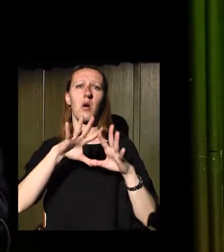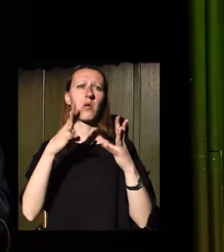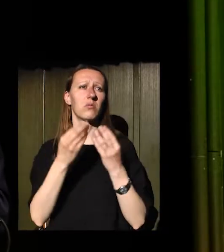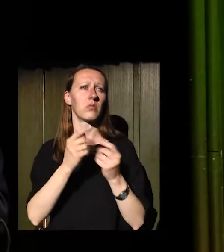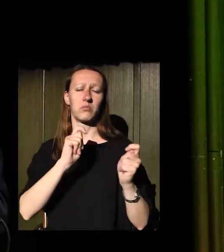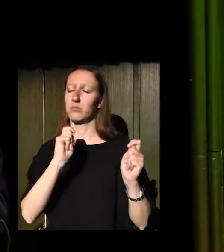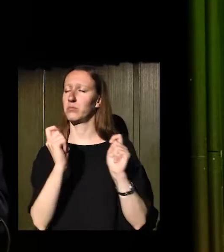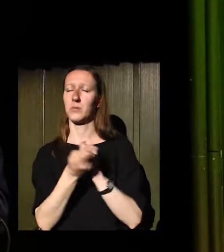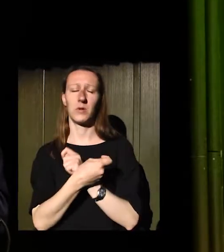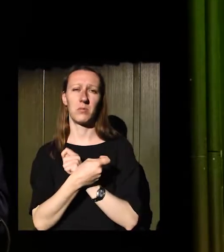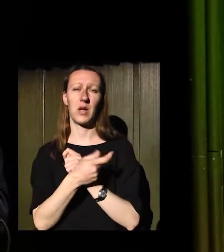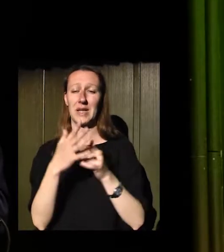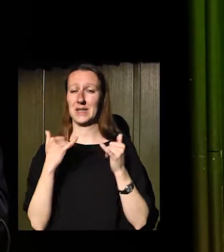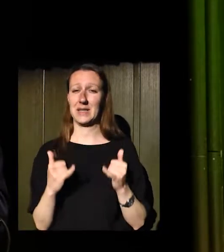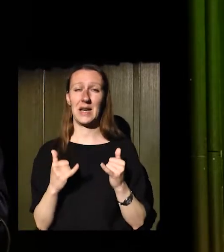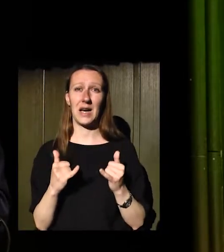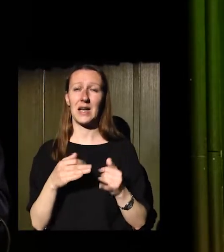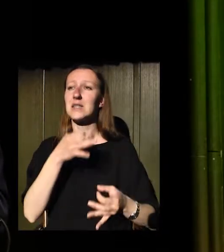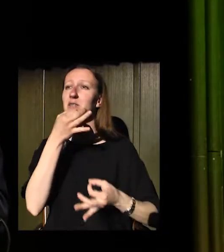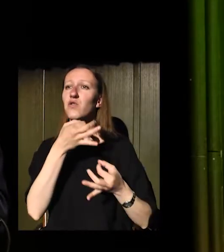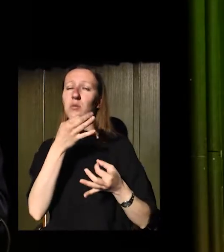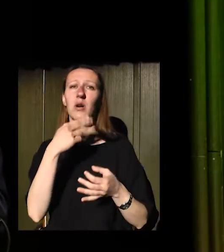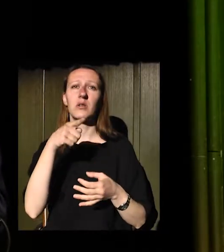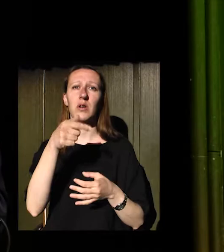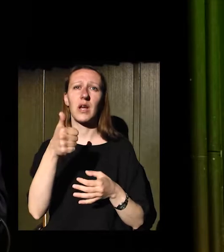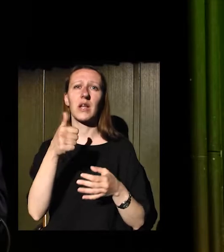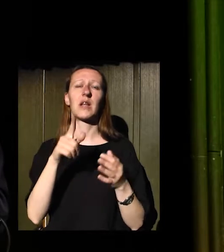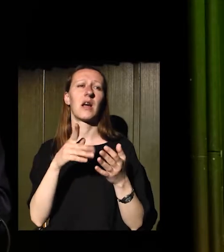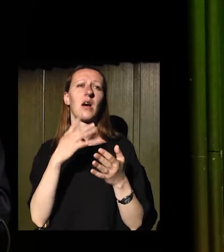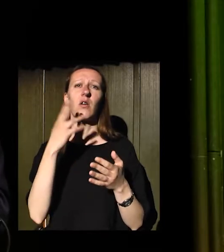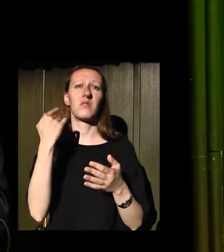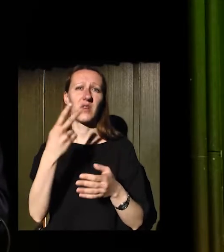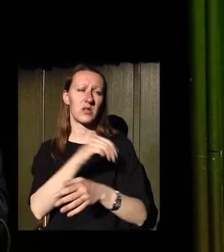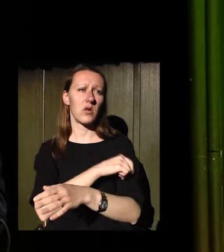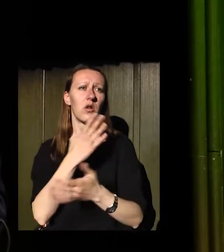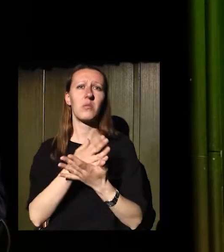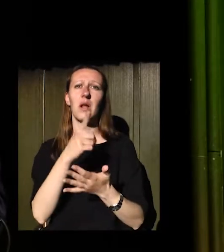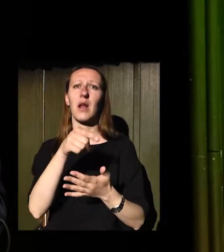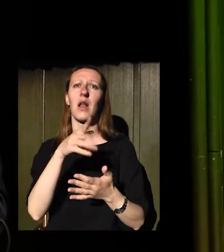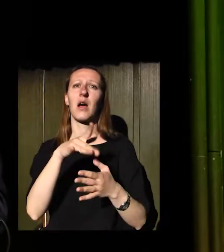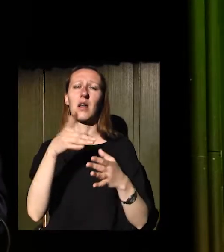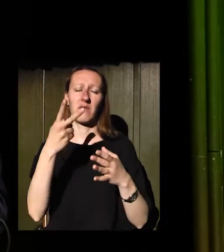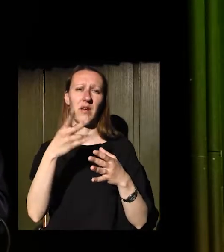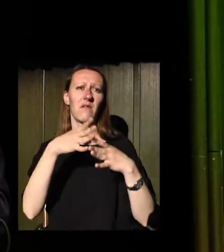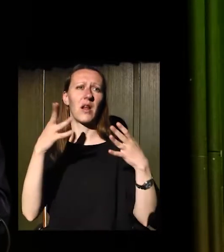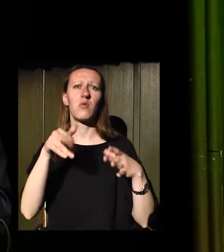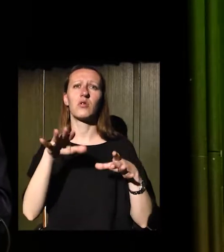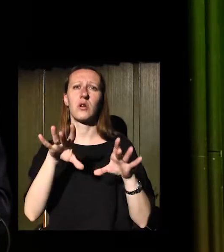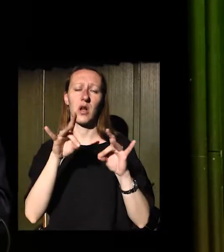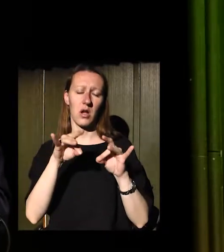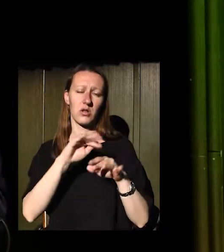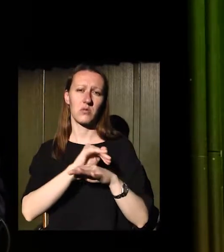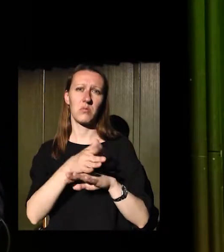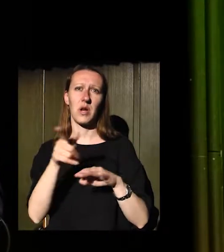completamente travolto. Oggi le informazioni di una biblioteca che 20 anni fa avrebbero occupato due enormi palazzi possono essere